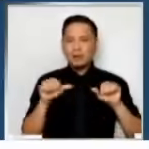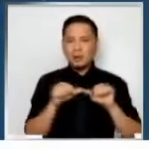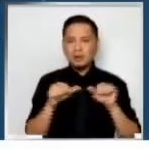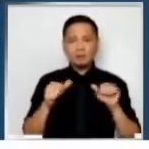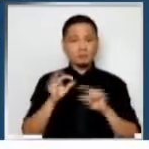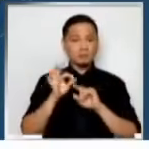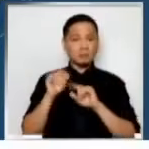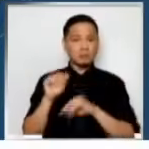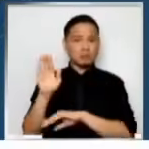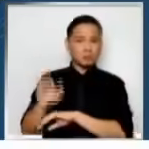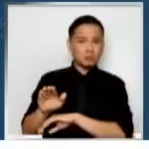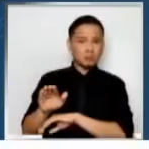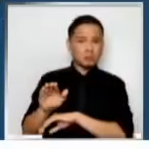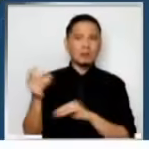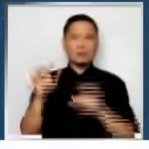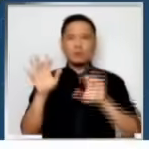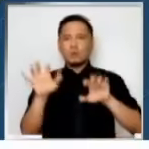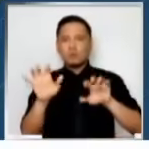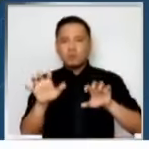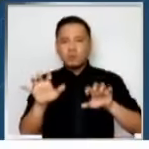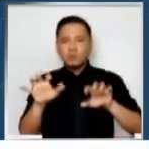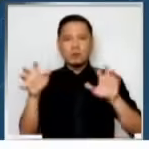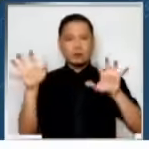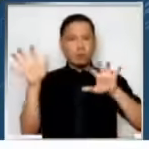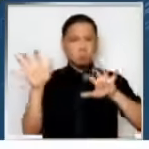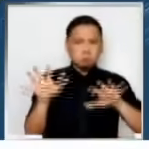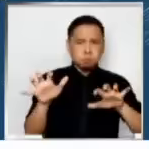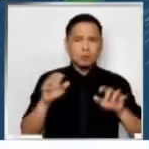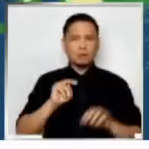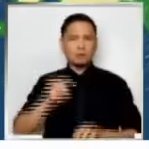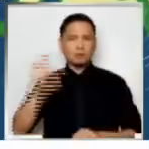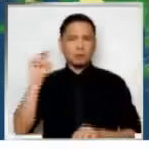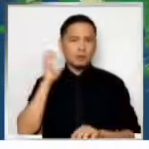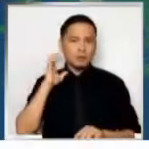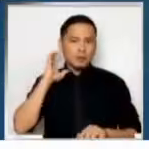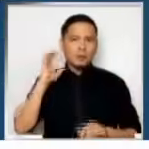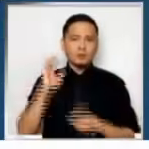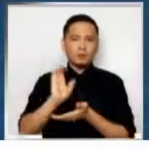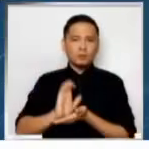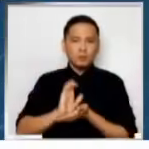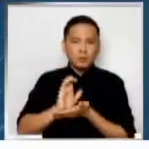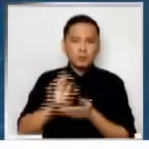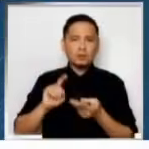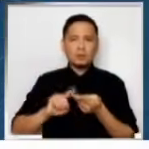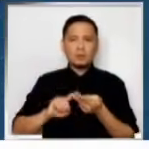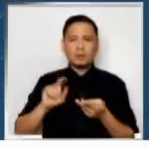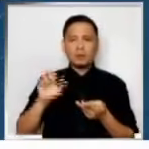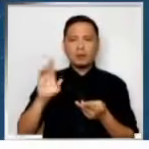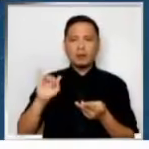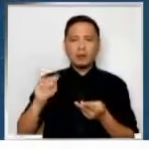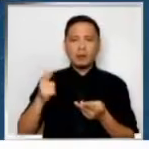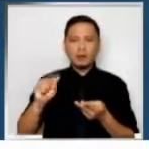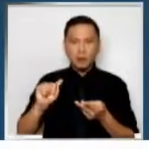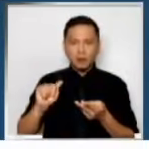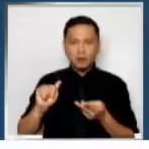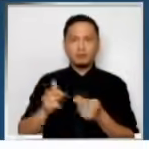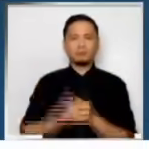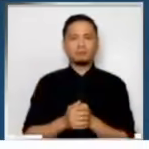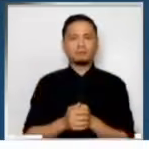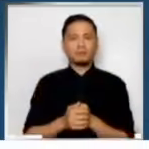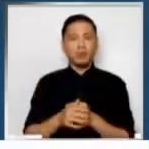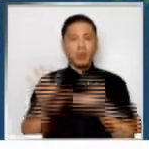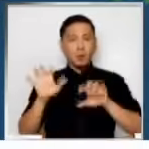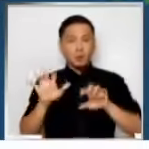malalakas na ulan, ha, mga kapuso, dyan sa may Northern Mindanao, Zamboanga Peninsula at Caraga Region, lalong-lalo na po pagdating ng